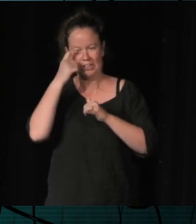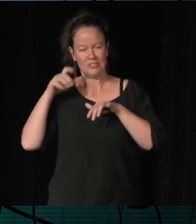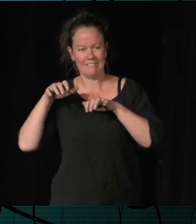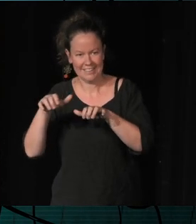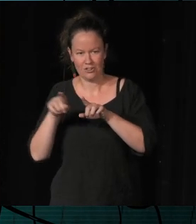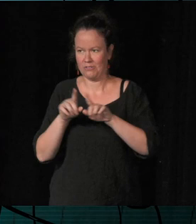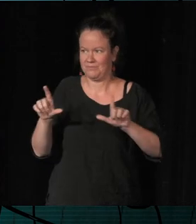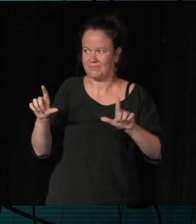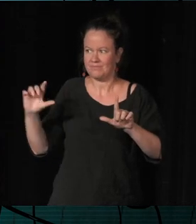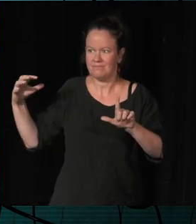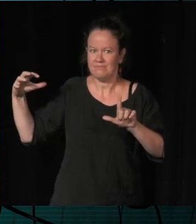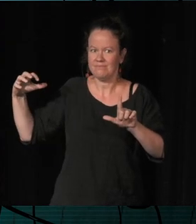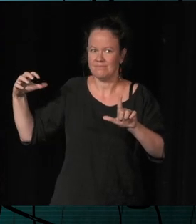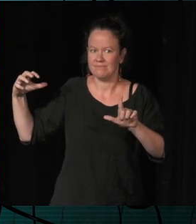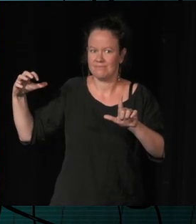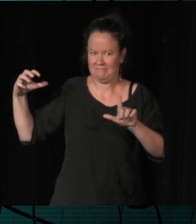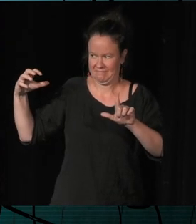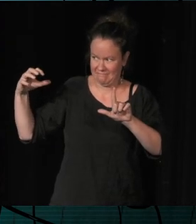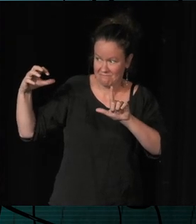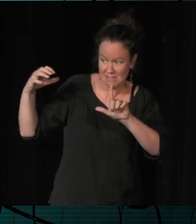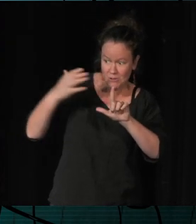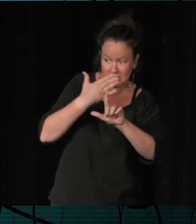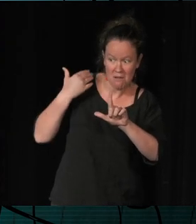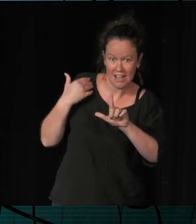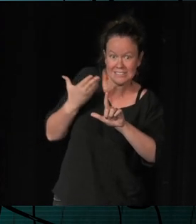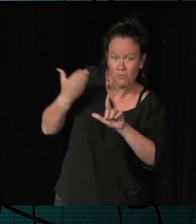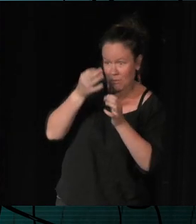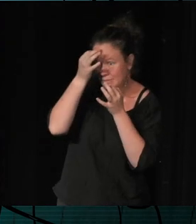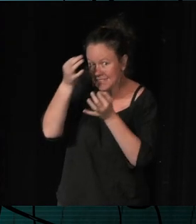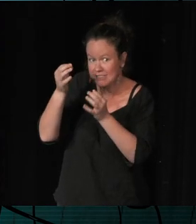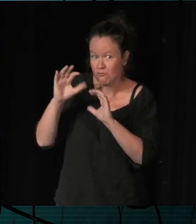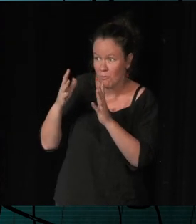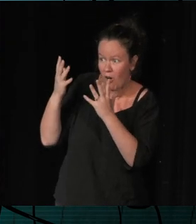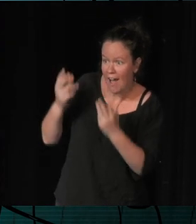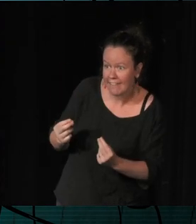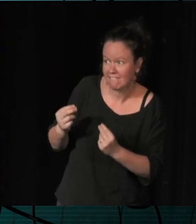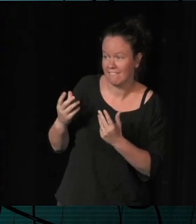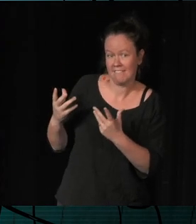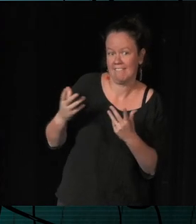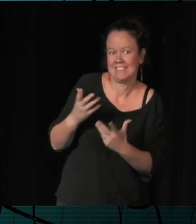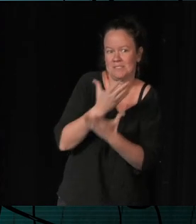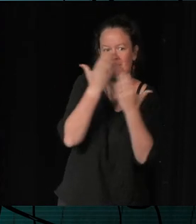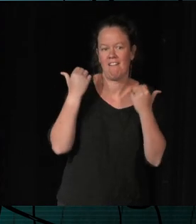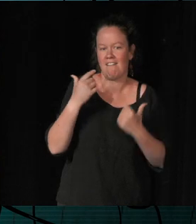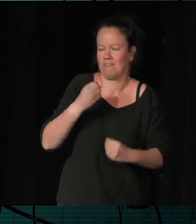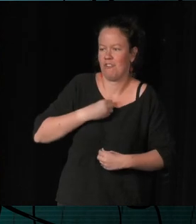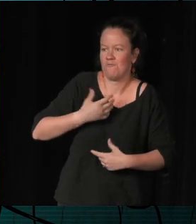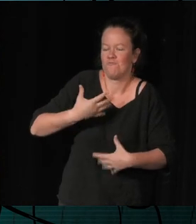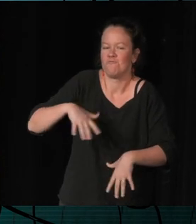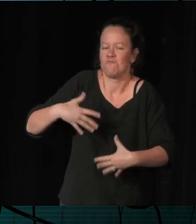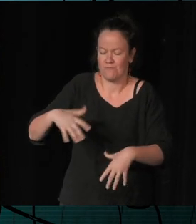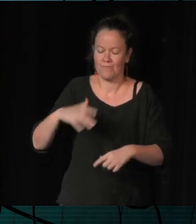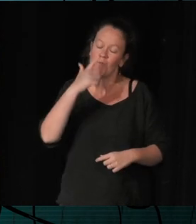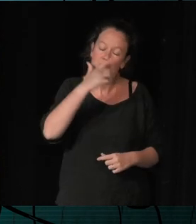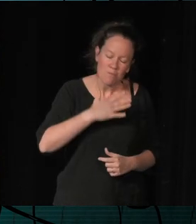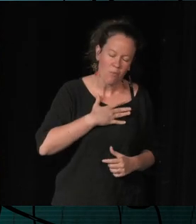ne sait pas encore trop ce que ça va être. Mais oui, les monstres sont plus forts, je trouve, plus pertinents et plus percutants quand ils ont